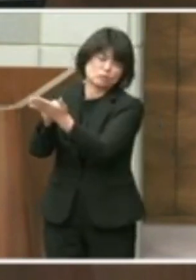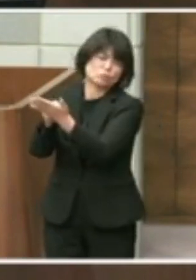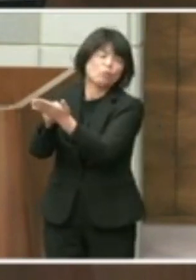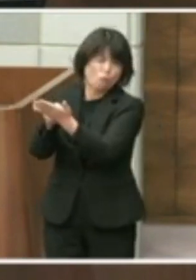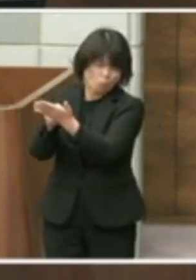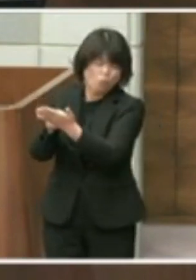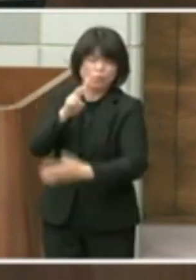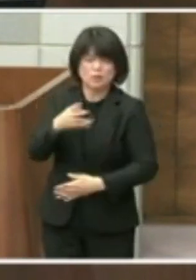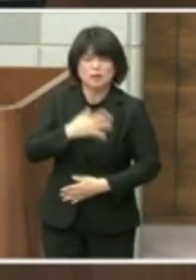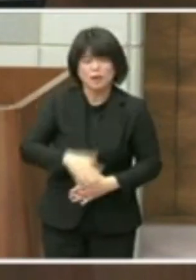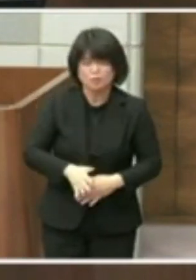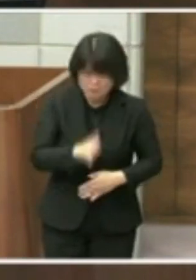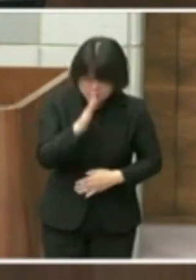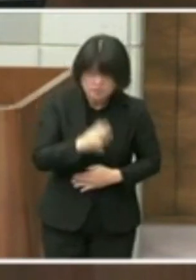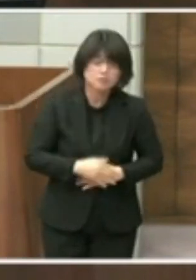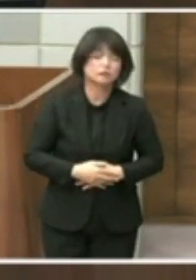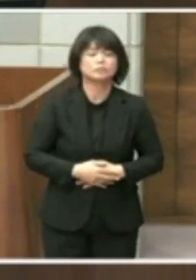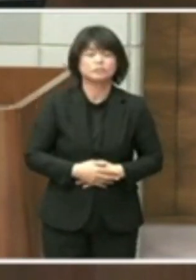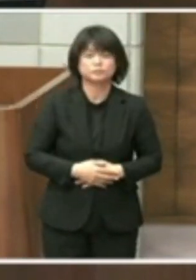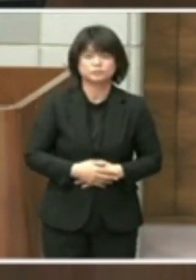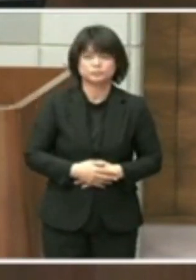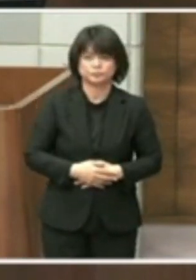ようお願いいたします。